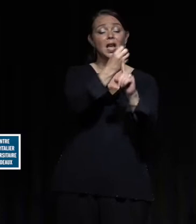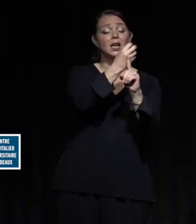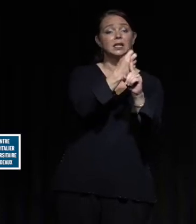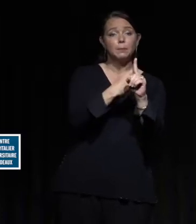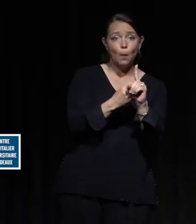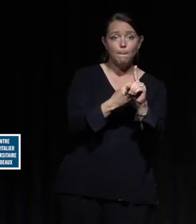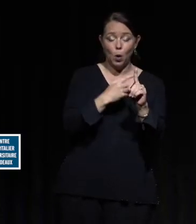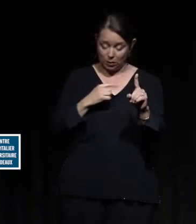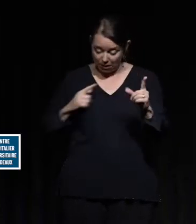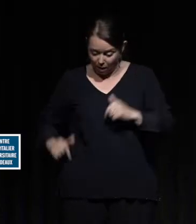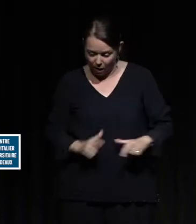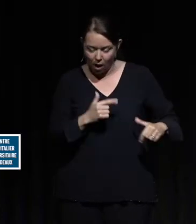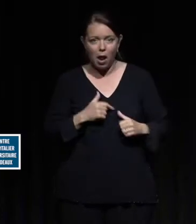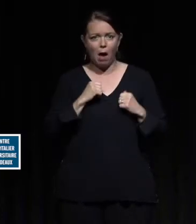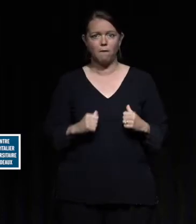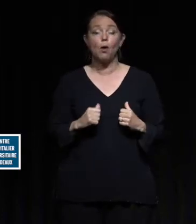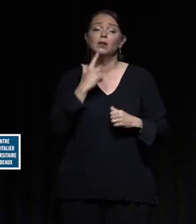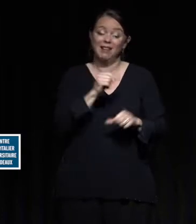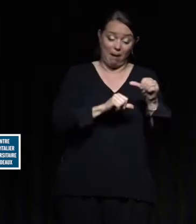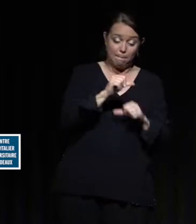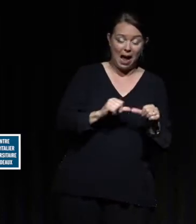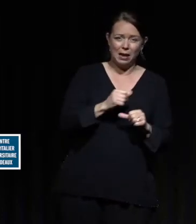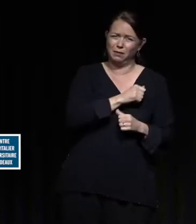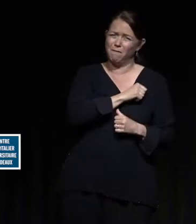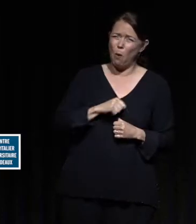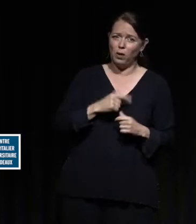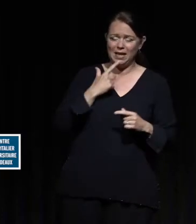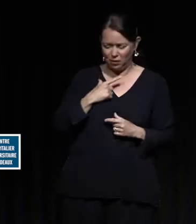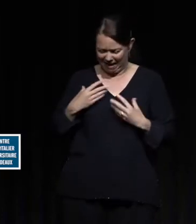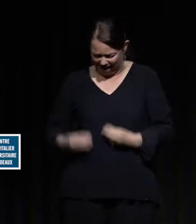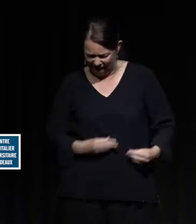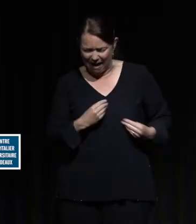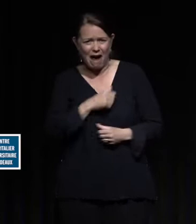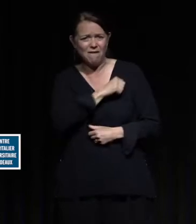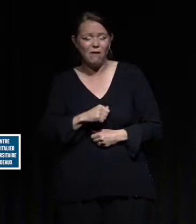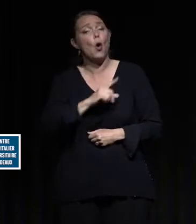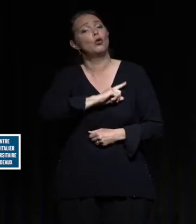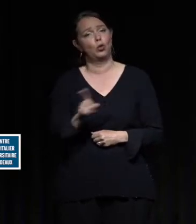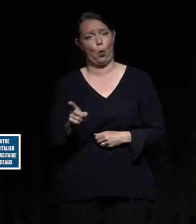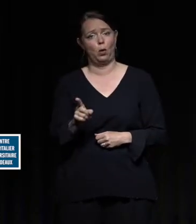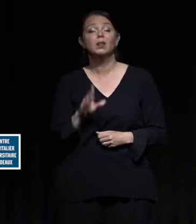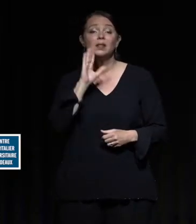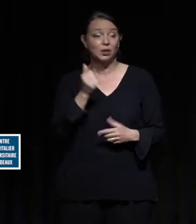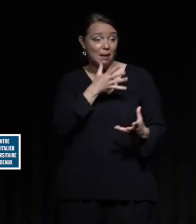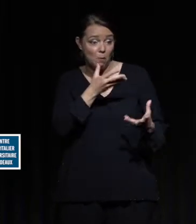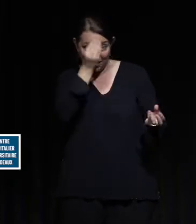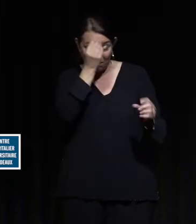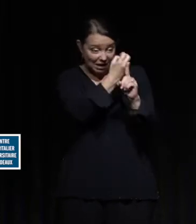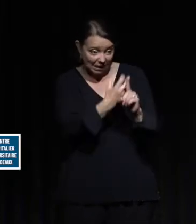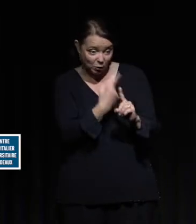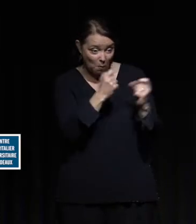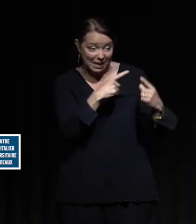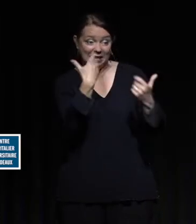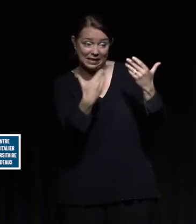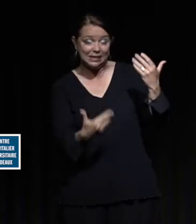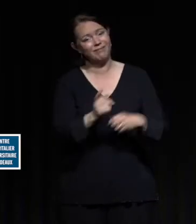des lésions, c'est-à-dire c'est pas parce qu'on a très mal qu'on a beaucoup de choses, et vice-versa. Donc on a du mal à prédire la maladie rien qu'avec les symptômes.